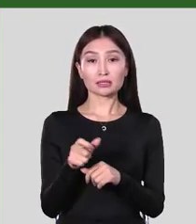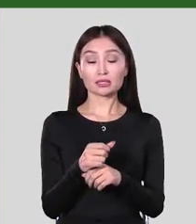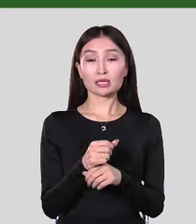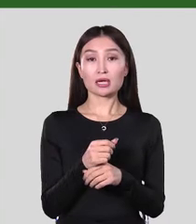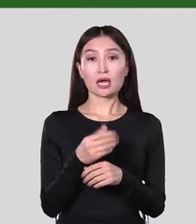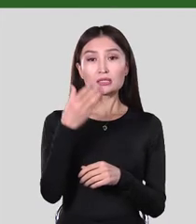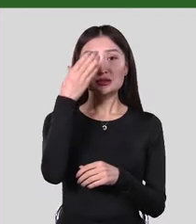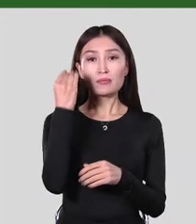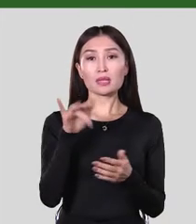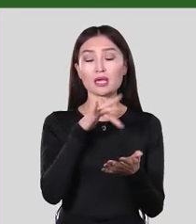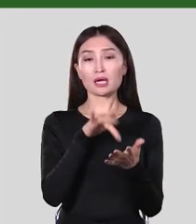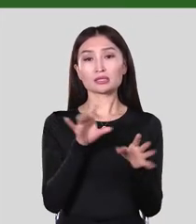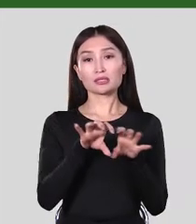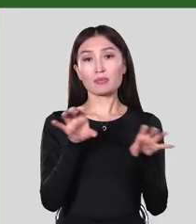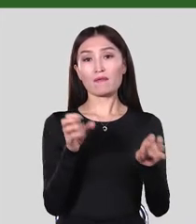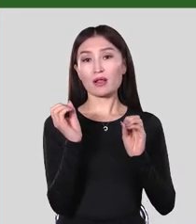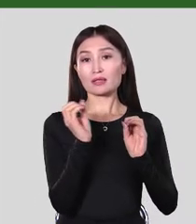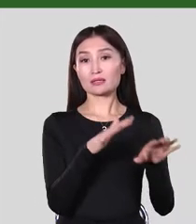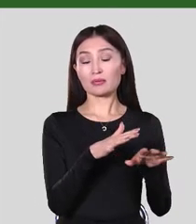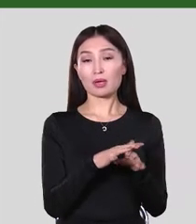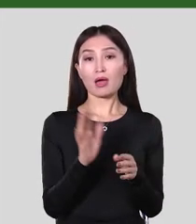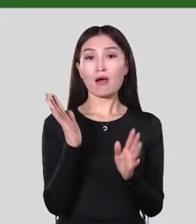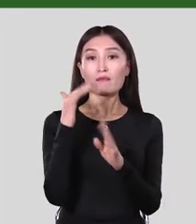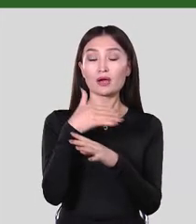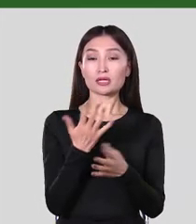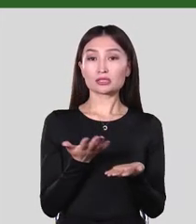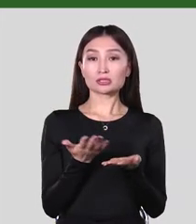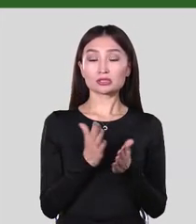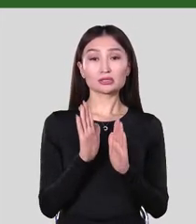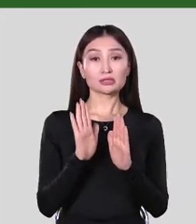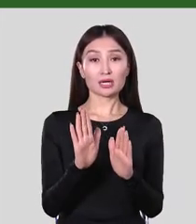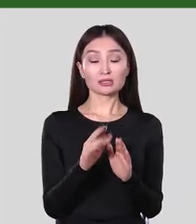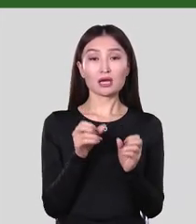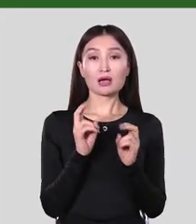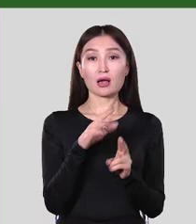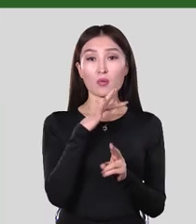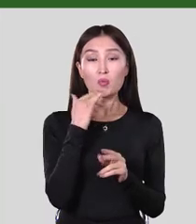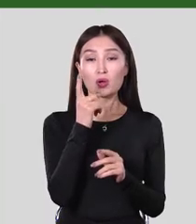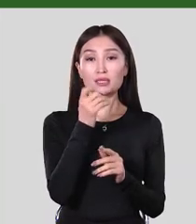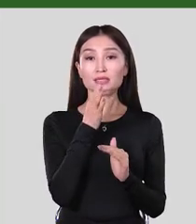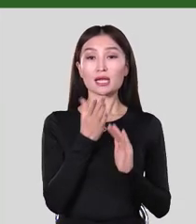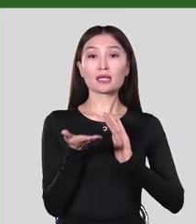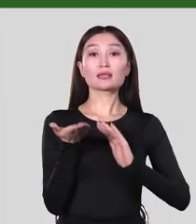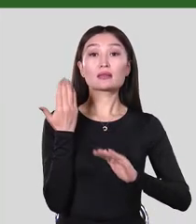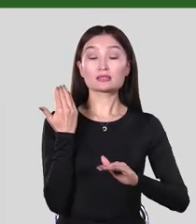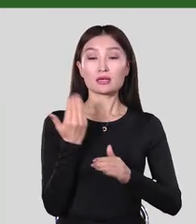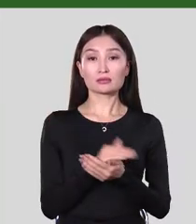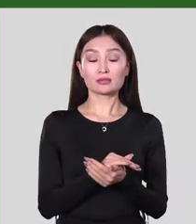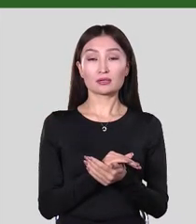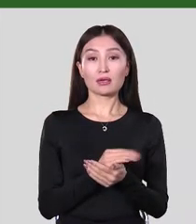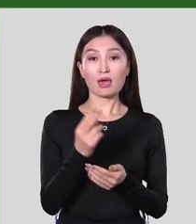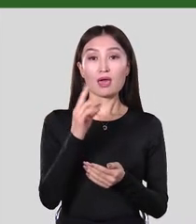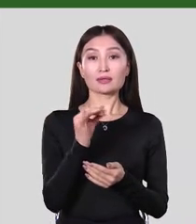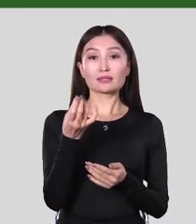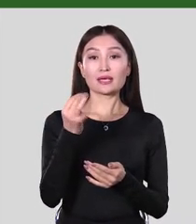совершенно забытые городскими властями. В горах жизнь течет так же, как и много столетий тому назад.